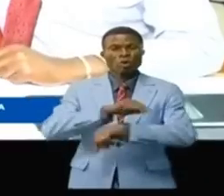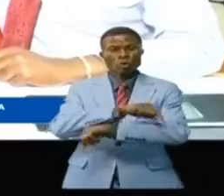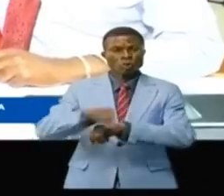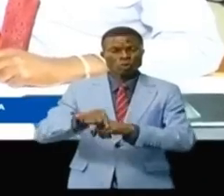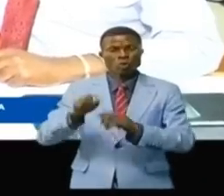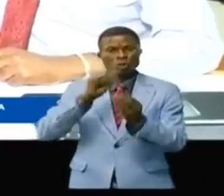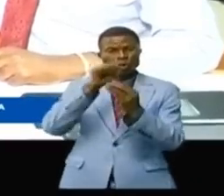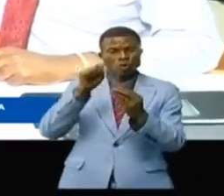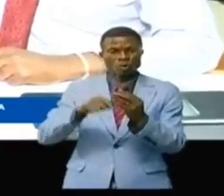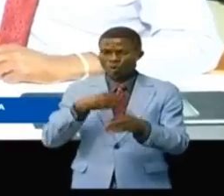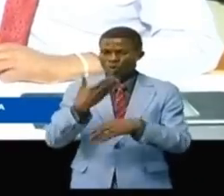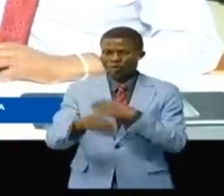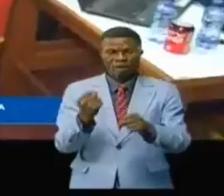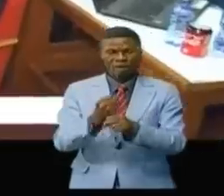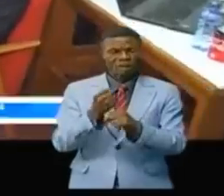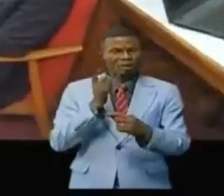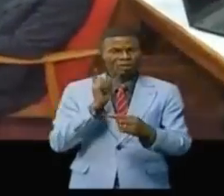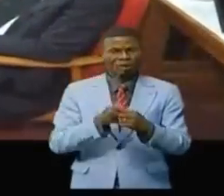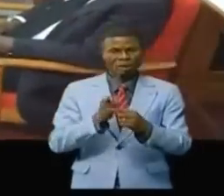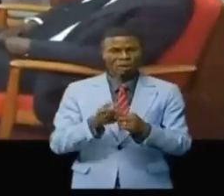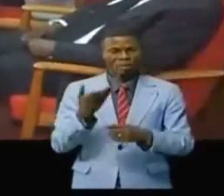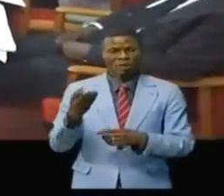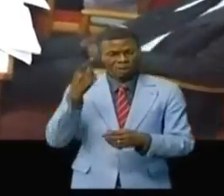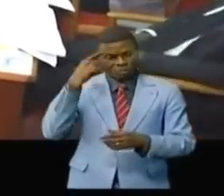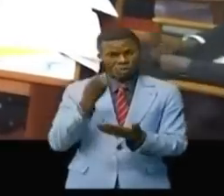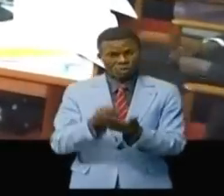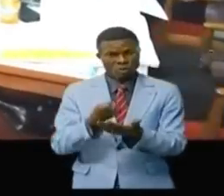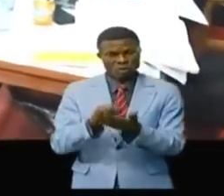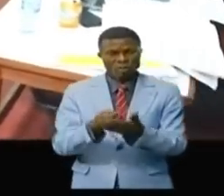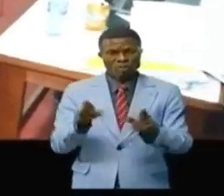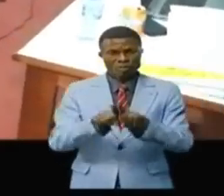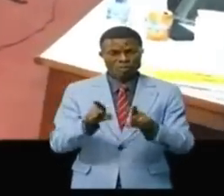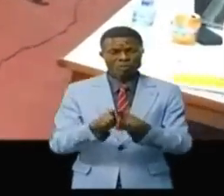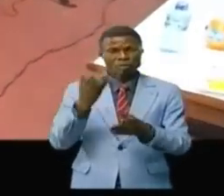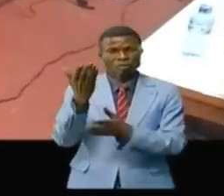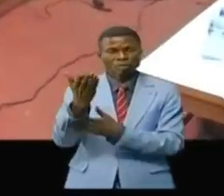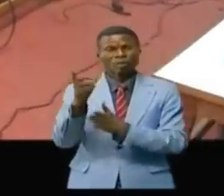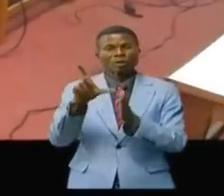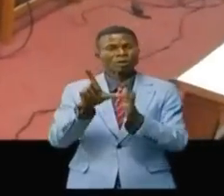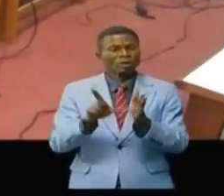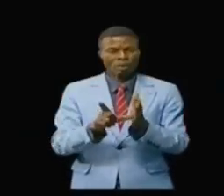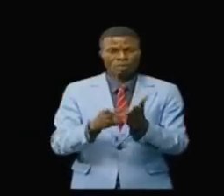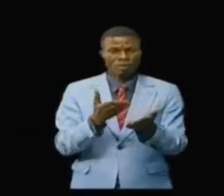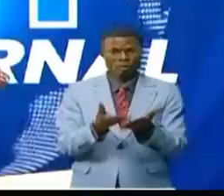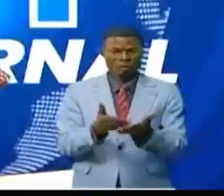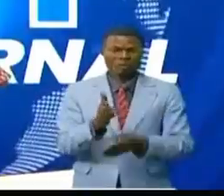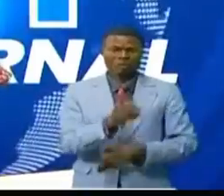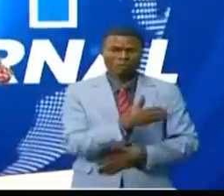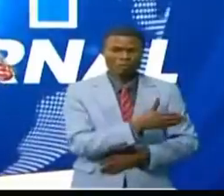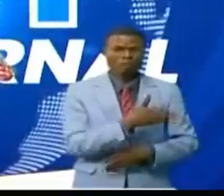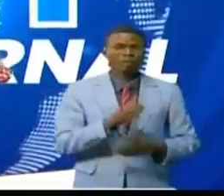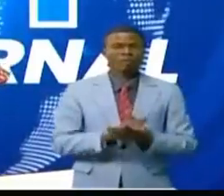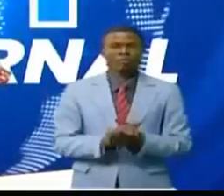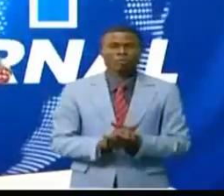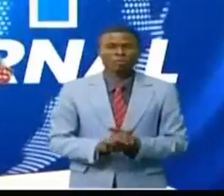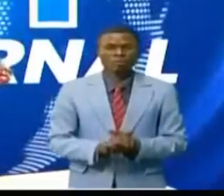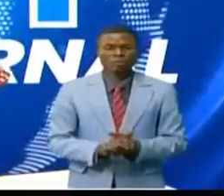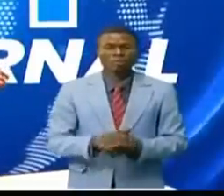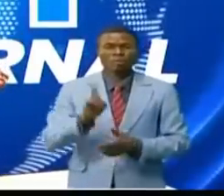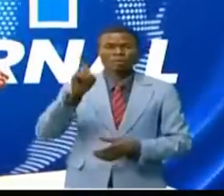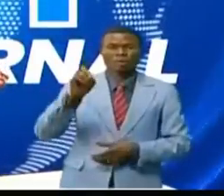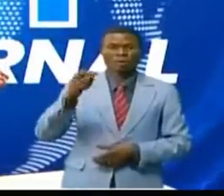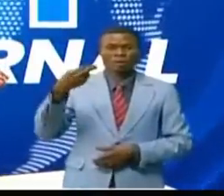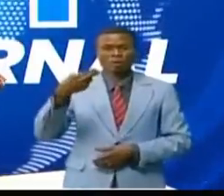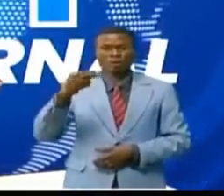de bien remplir sa mission de veille budgétaire comme l'exige la loi. À la DGDA,